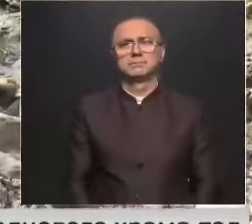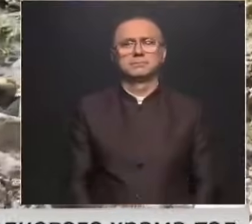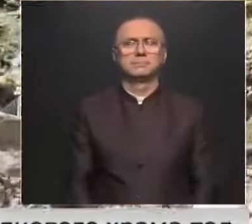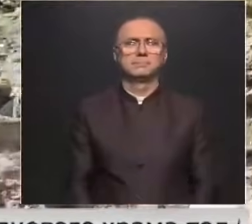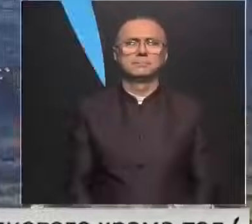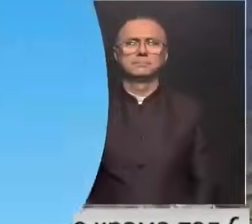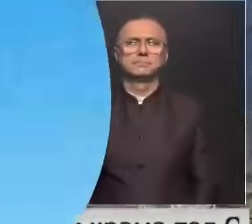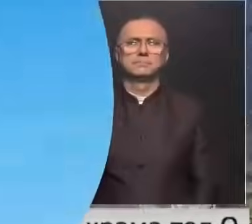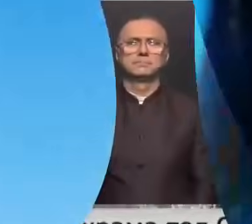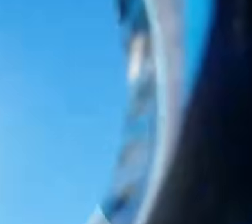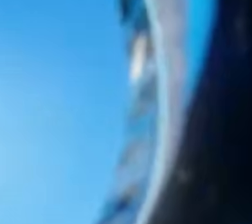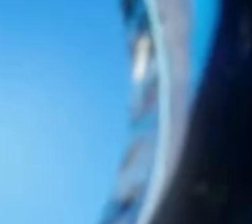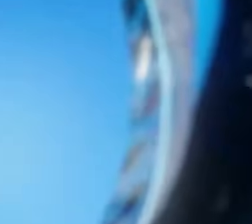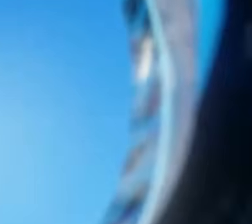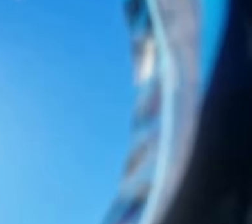полуостров.